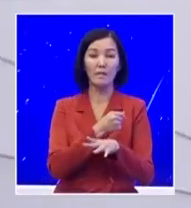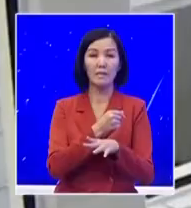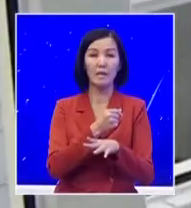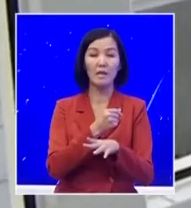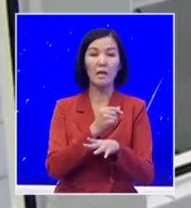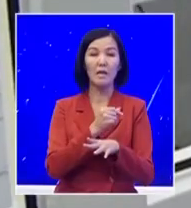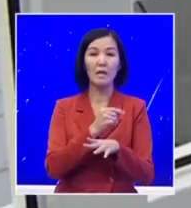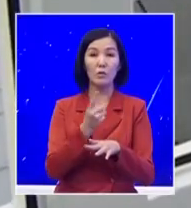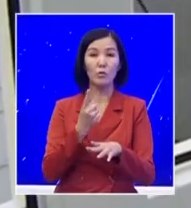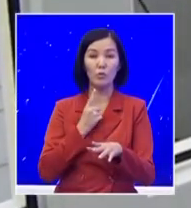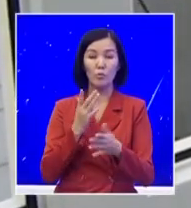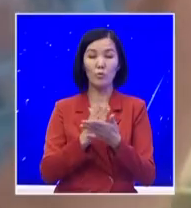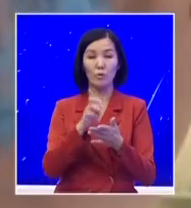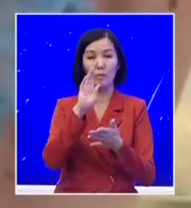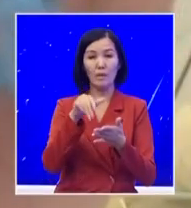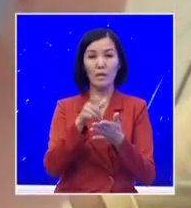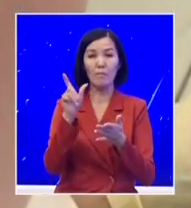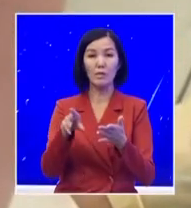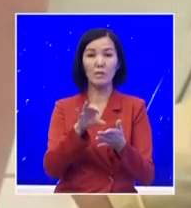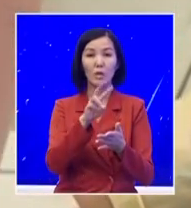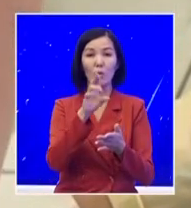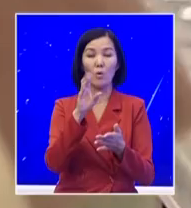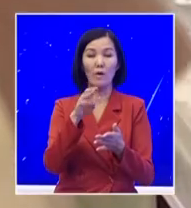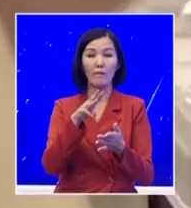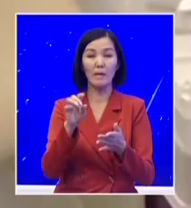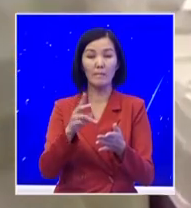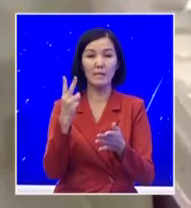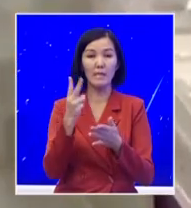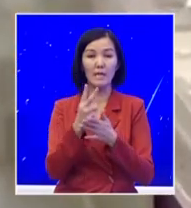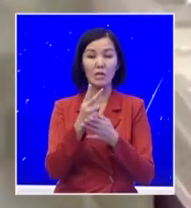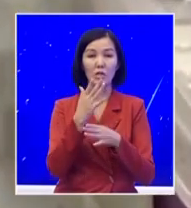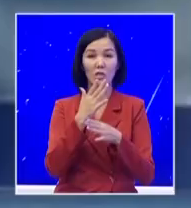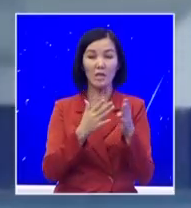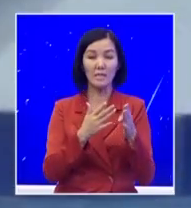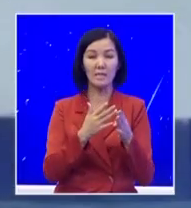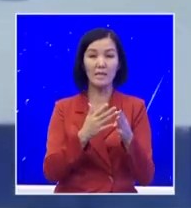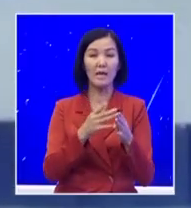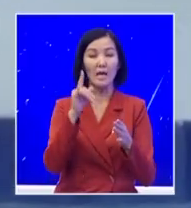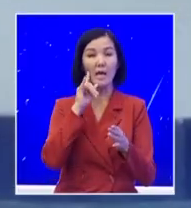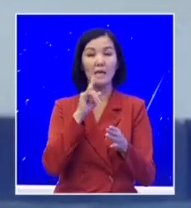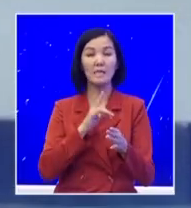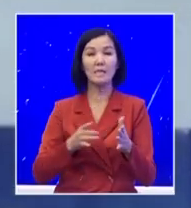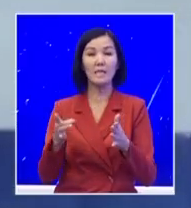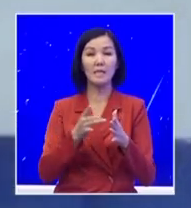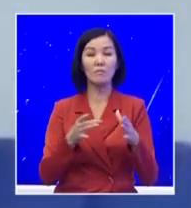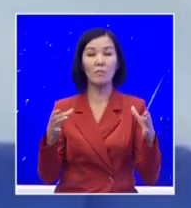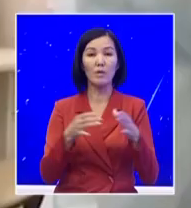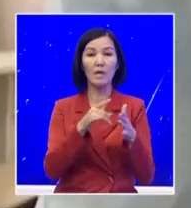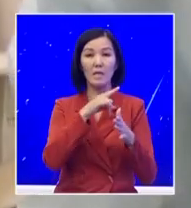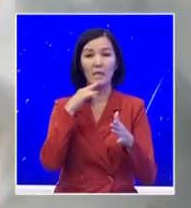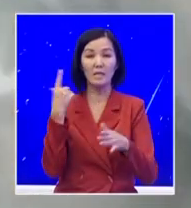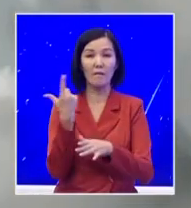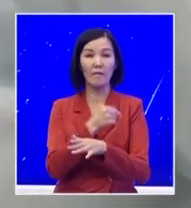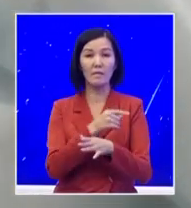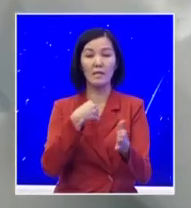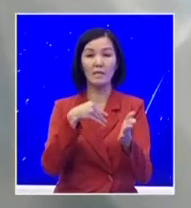отыр. Бұған дейін мемлекет басшысы Қасым-Жомарт Тоқаев тамыз айының екінші жартысында Қазақстан үкіметі делегациясының ресейлік вакцинаны